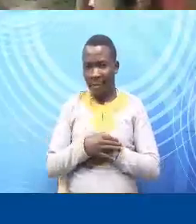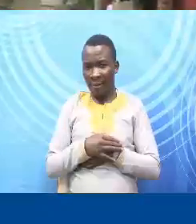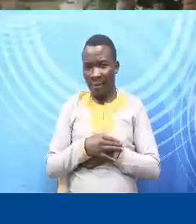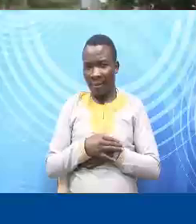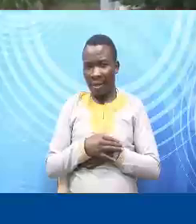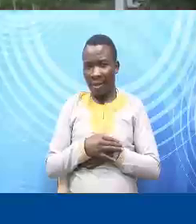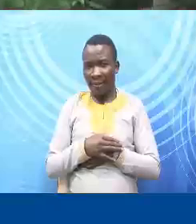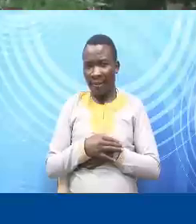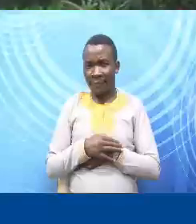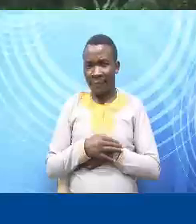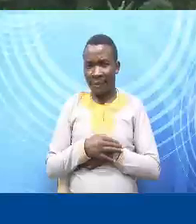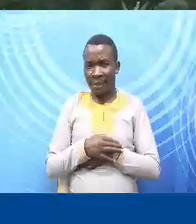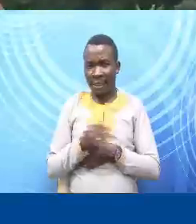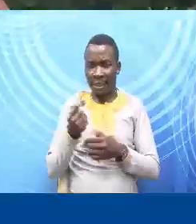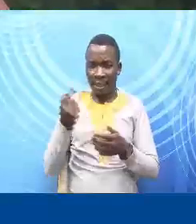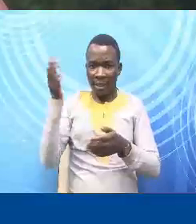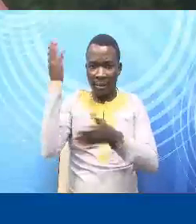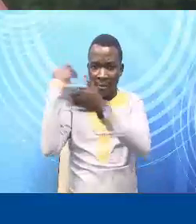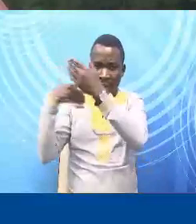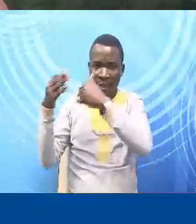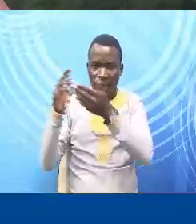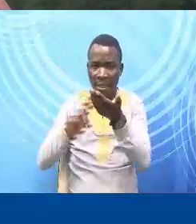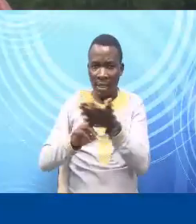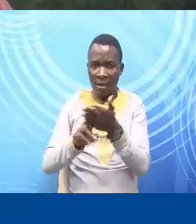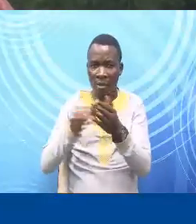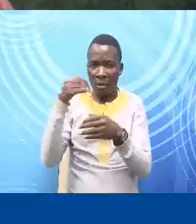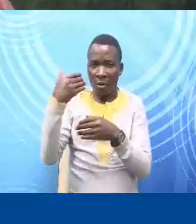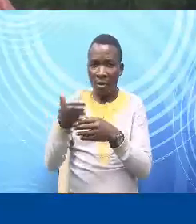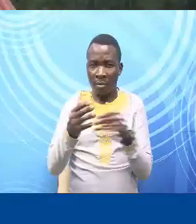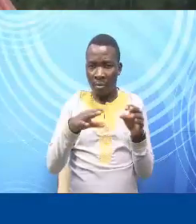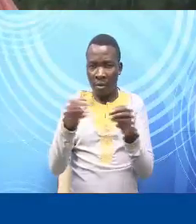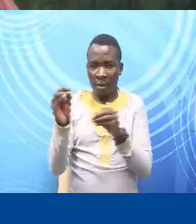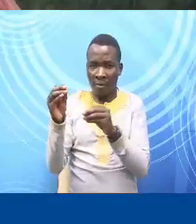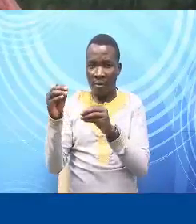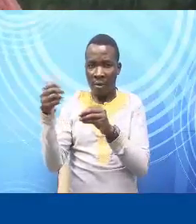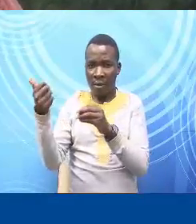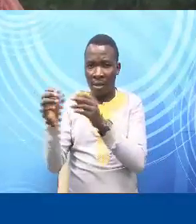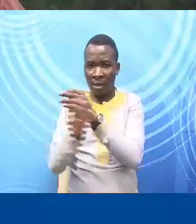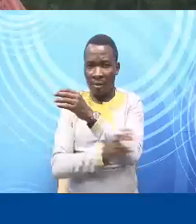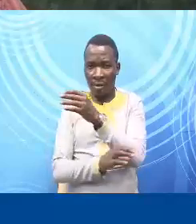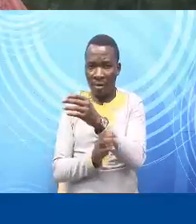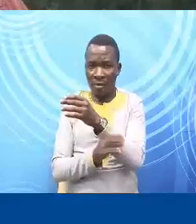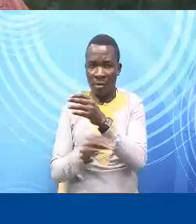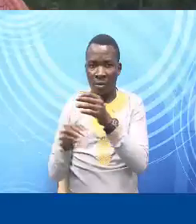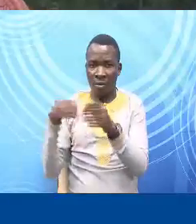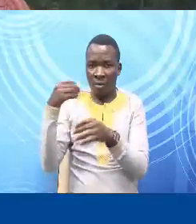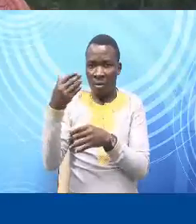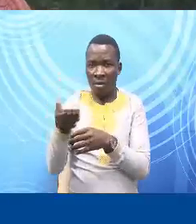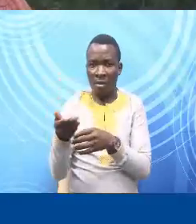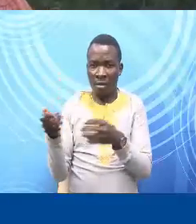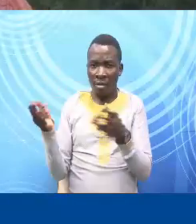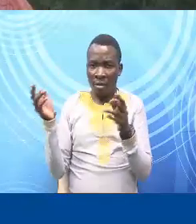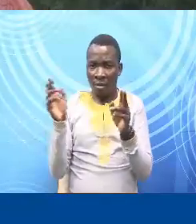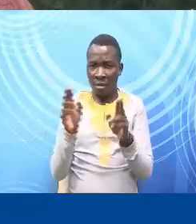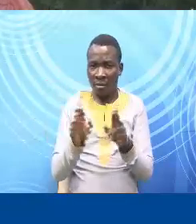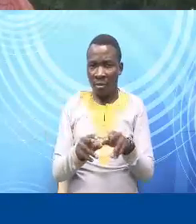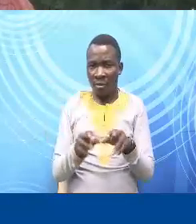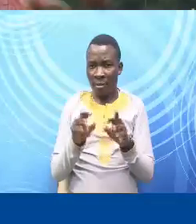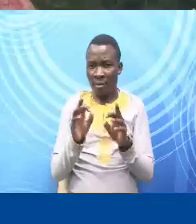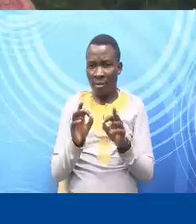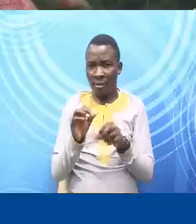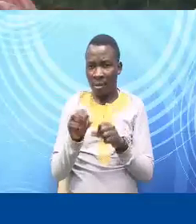in fact nayira ikoreshaga nyuma ariko nza kwimukira mu bindi bihugu nyuma haza kuba ibintu